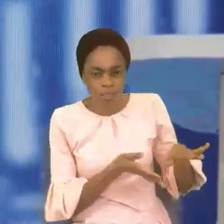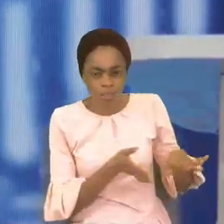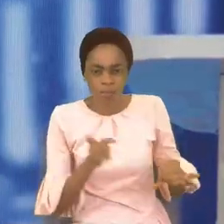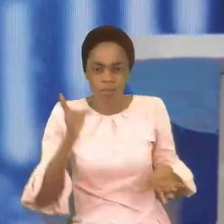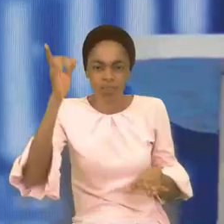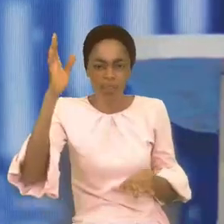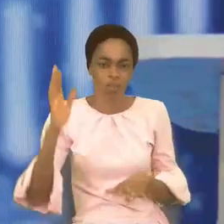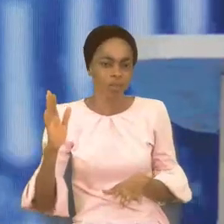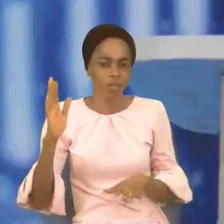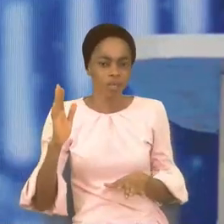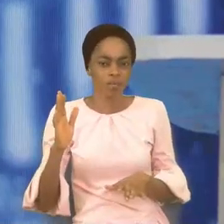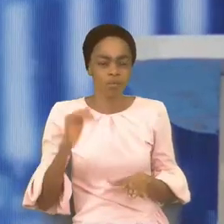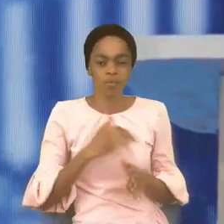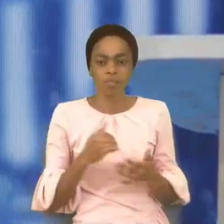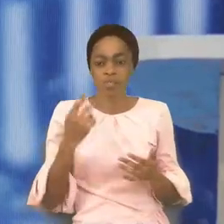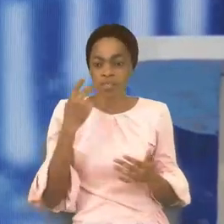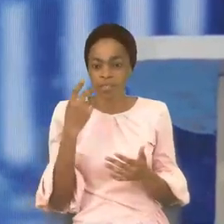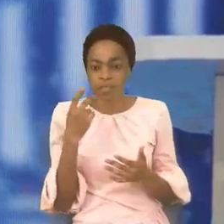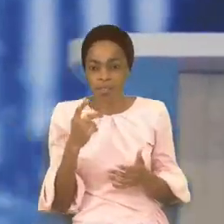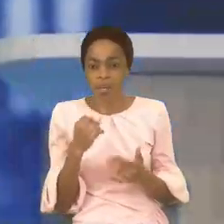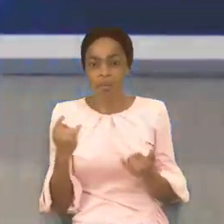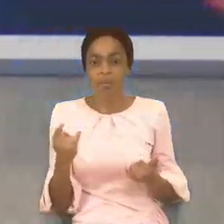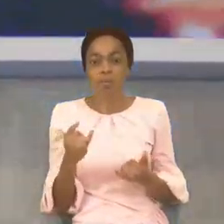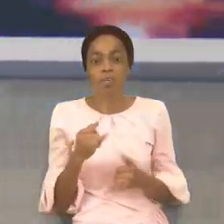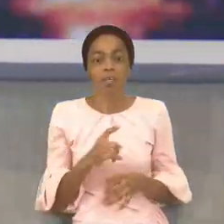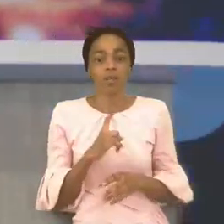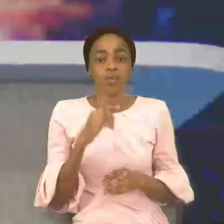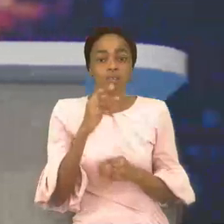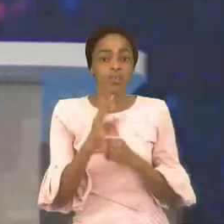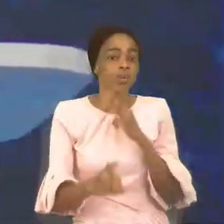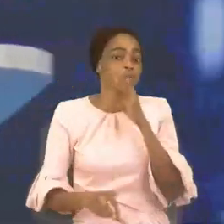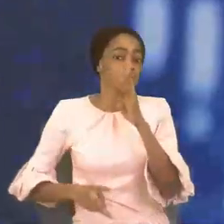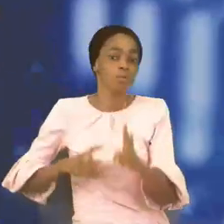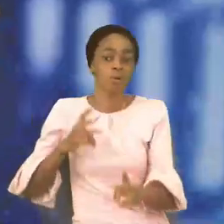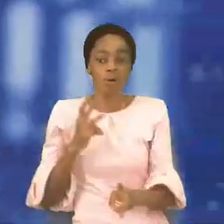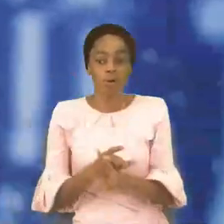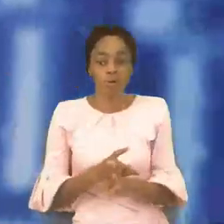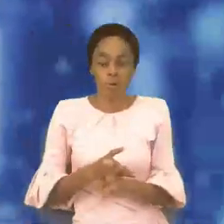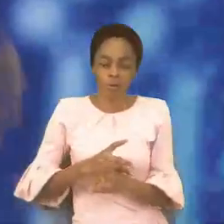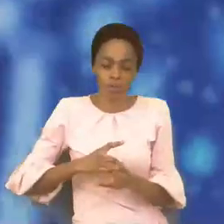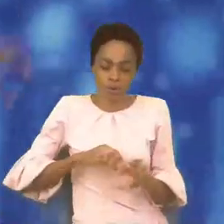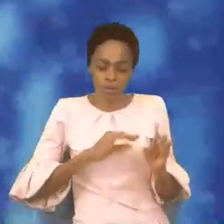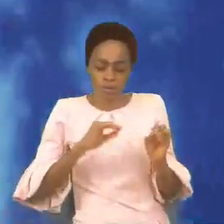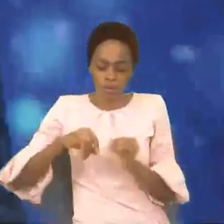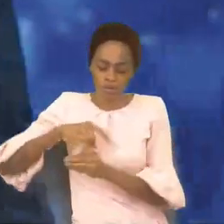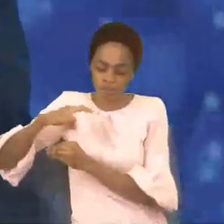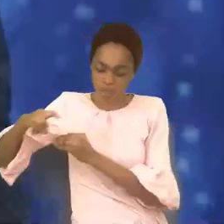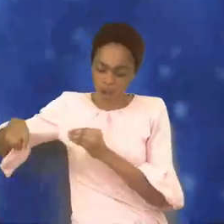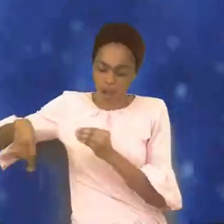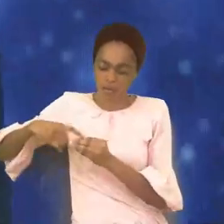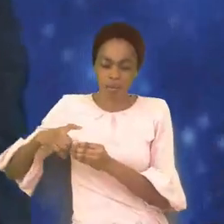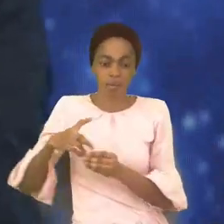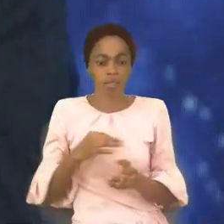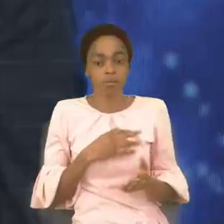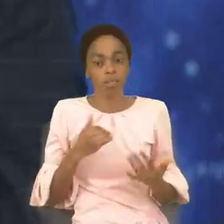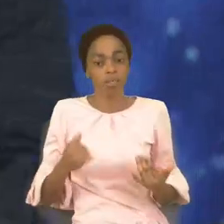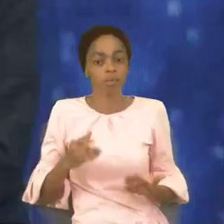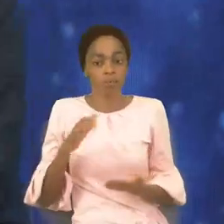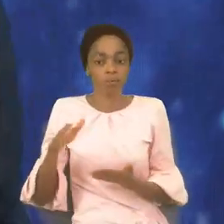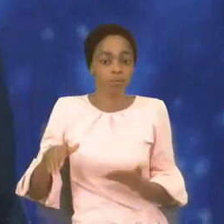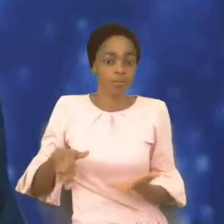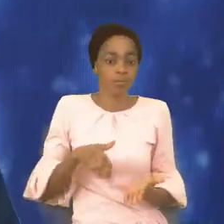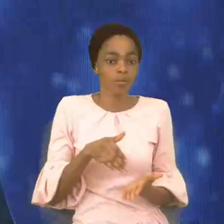s'assied comme Dieu. Il est le centre de l'attraction et le monde tourne autour d'eux. Et ils